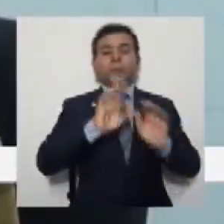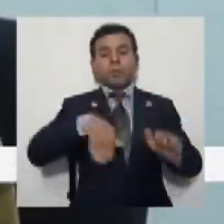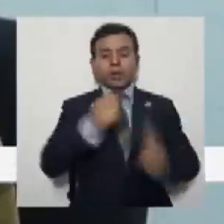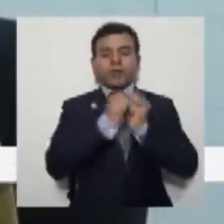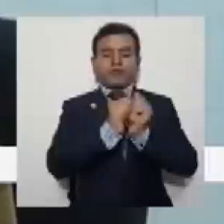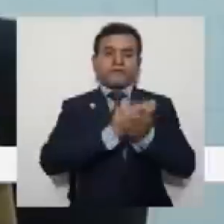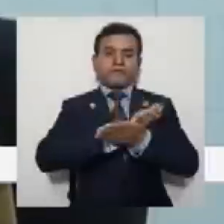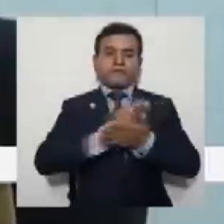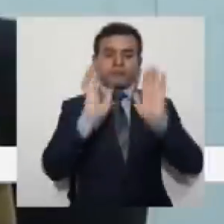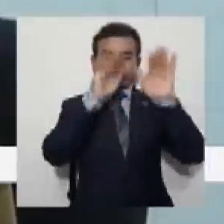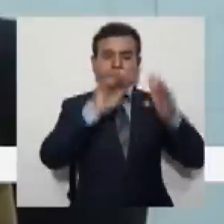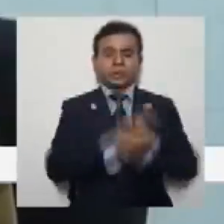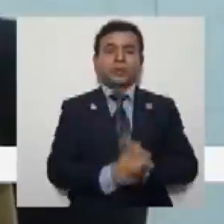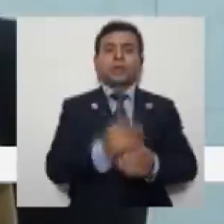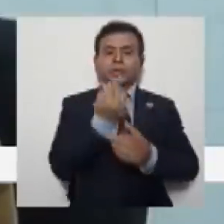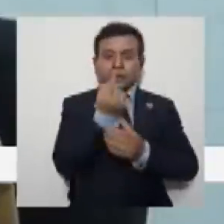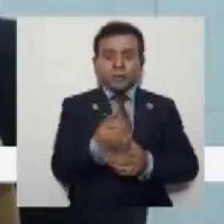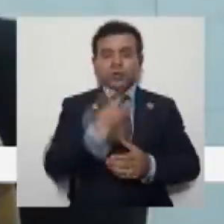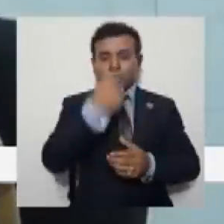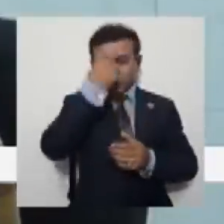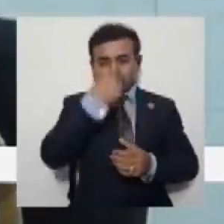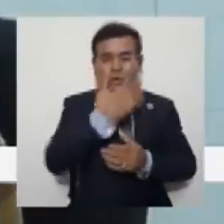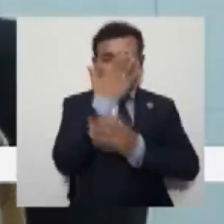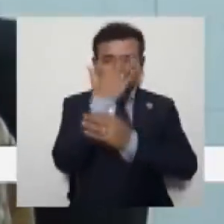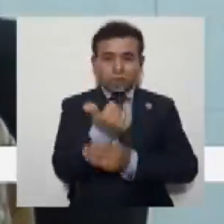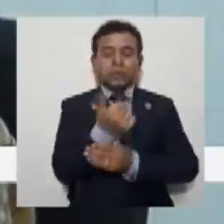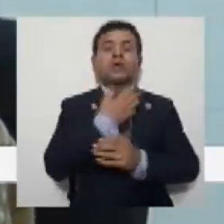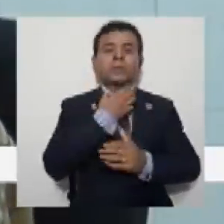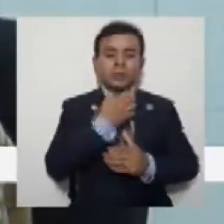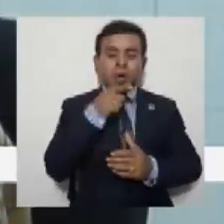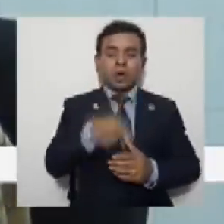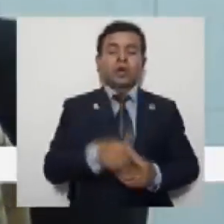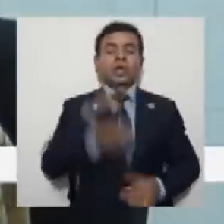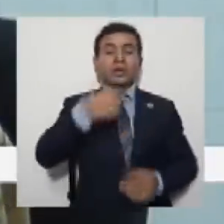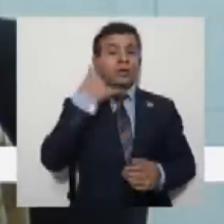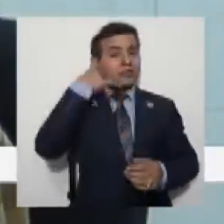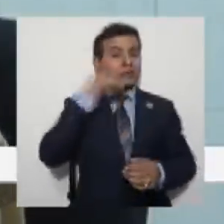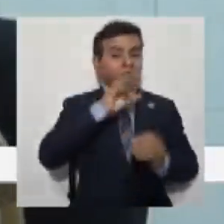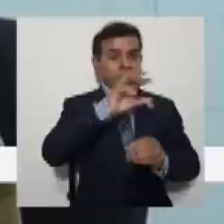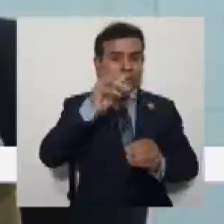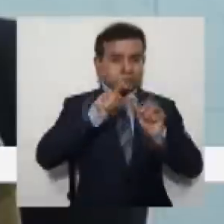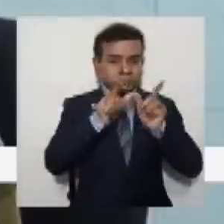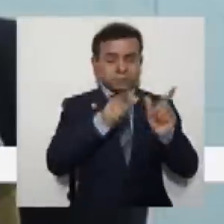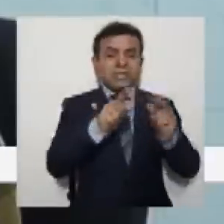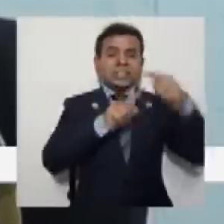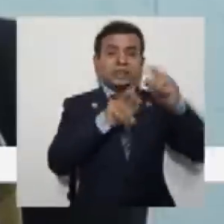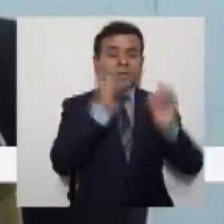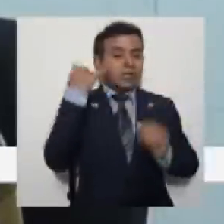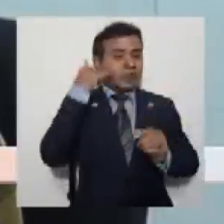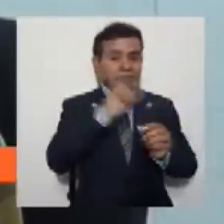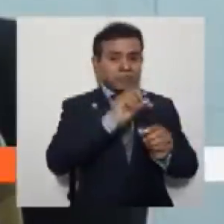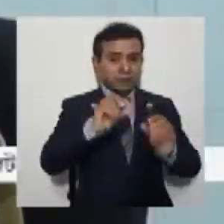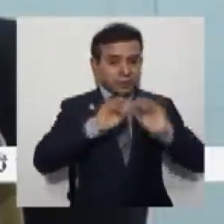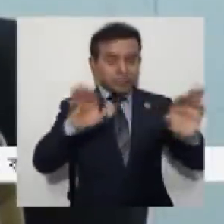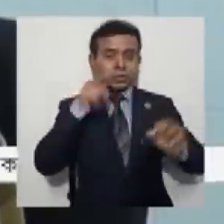হলে আমাদের হটলাইনেই চিকিৎসা নিতে পারেন। আমাদের হটলাইন নাম্বারগুলোতে সবসময় 24 ঘন্টা খোলা